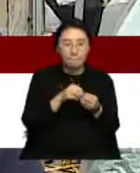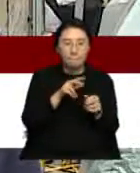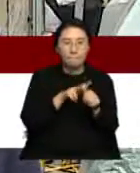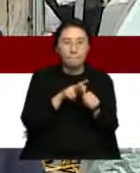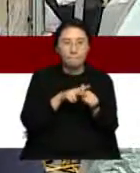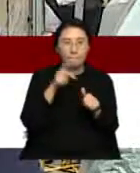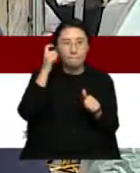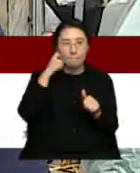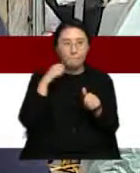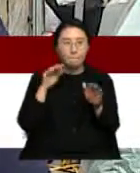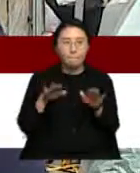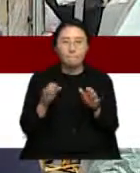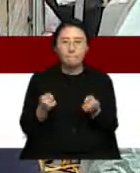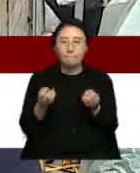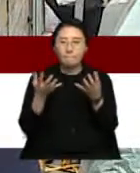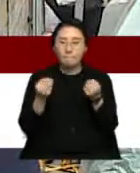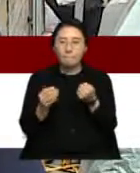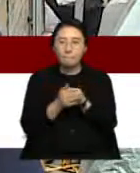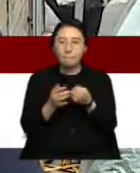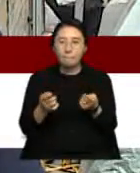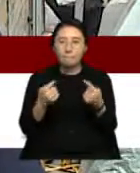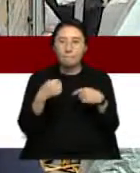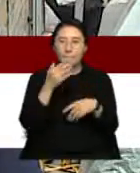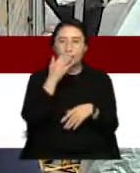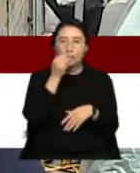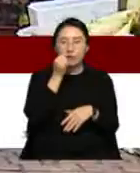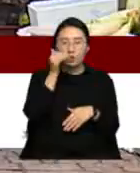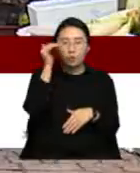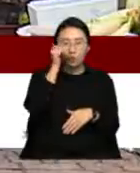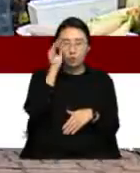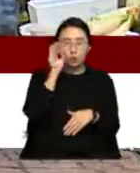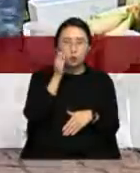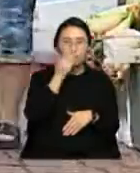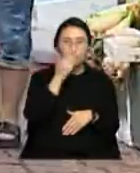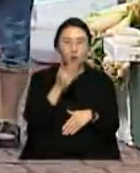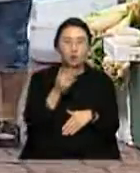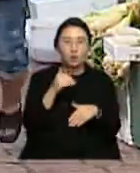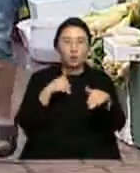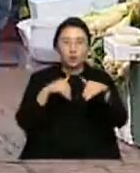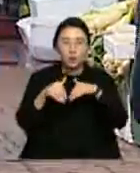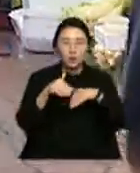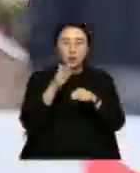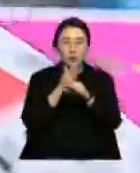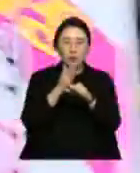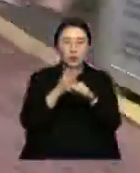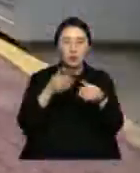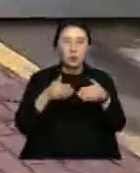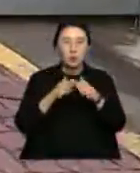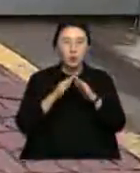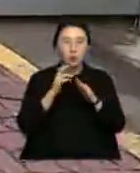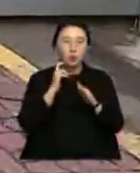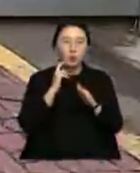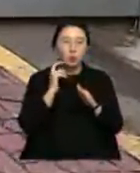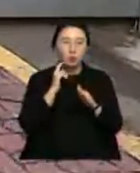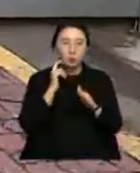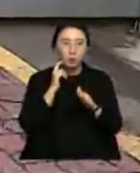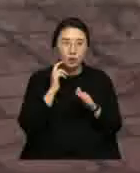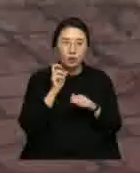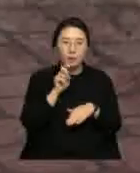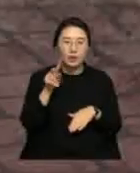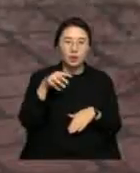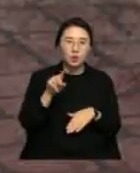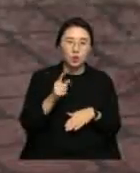저희들이 이제 축제가 많으니까 축제에 참가도 할 수 있고 구경도 할 수 있고. 시장 길목 한가운데 설치된 송파구 마천